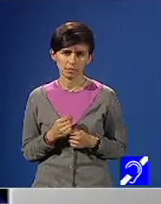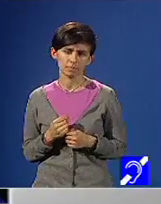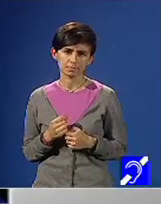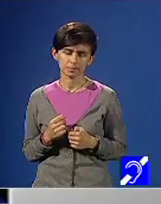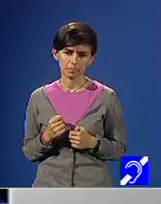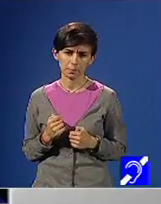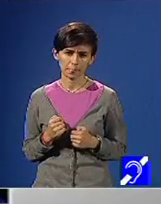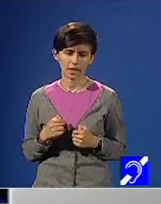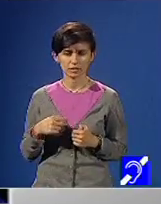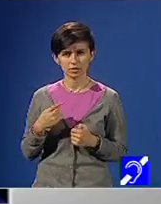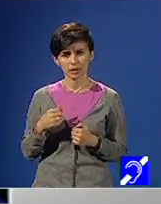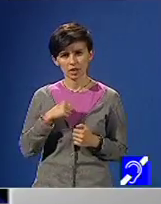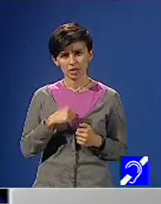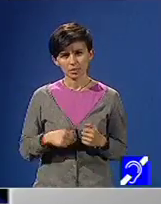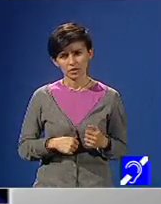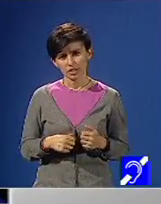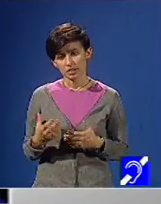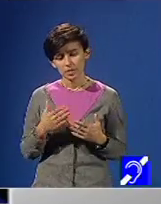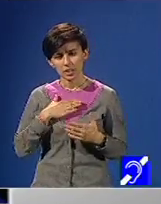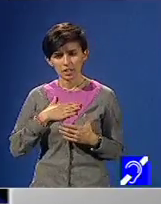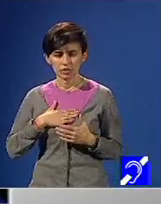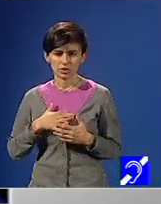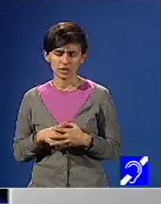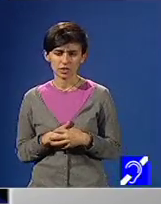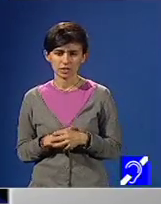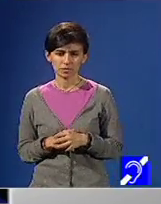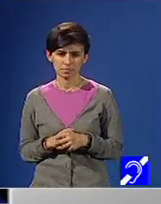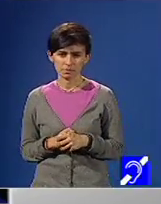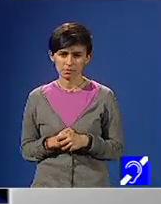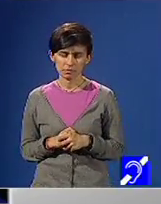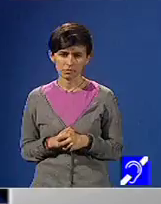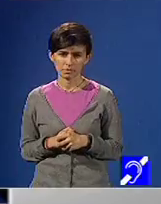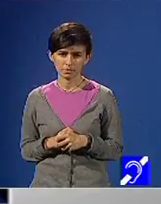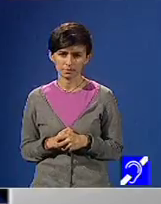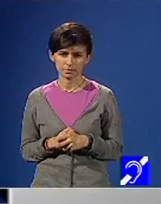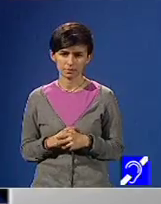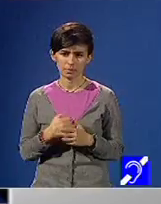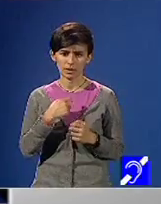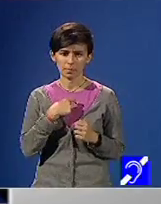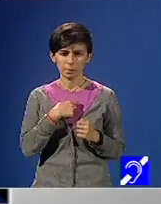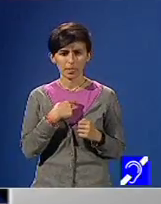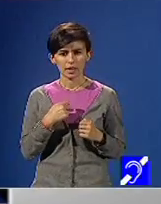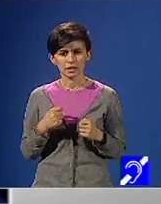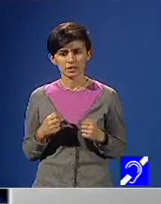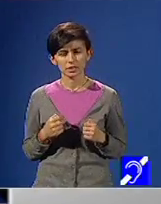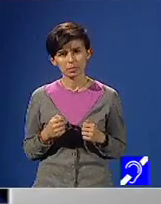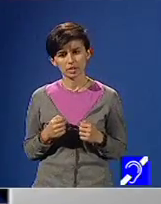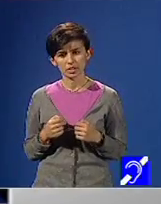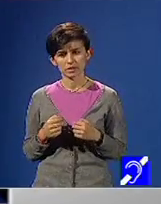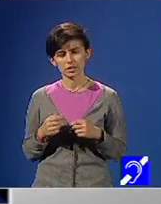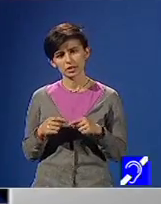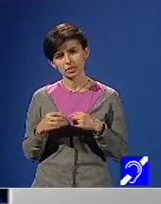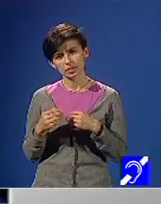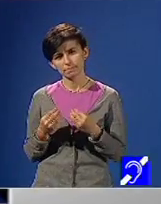urmarea unei profesii pe care el și-o dorește. Se poate asocia și cu alte tulburări, de